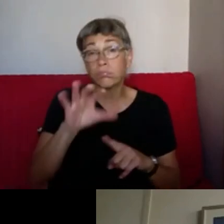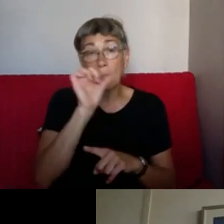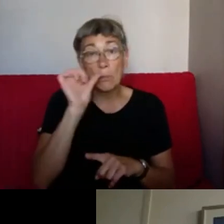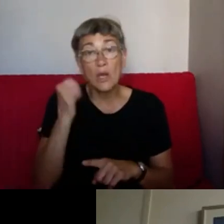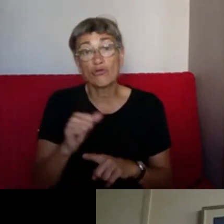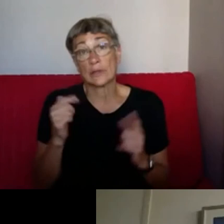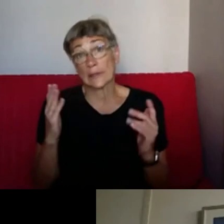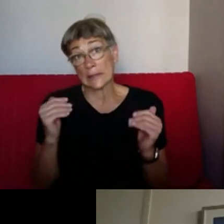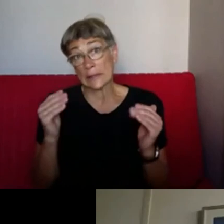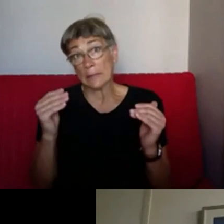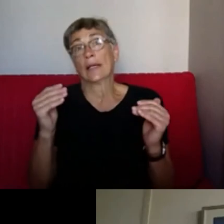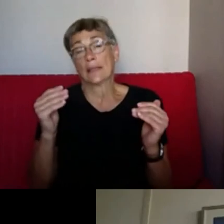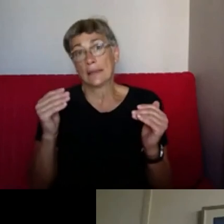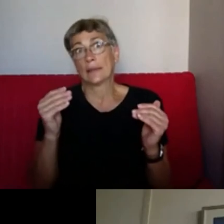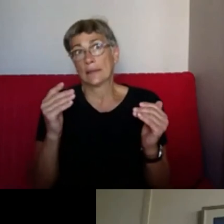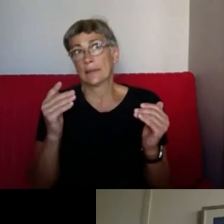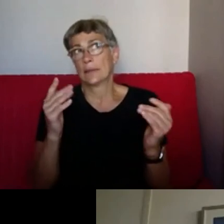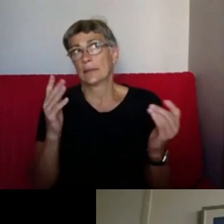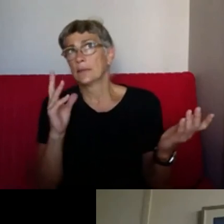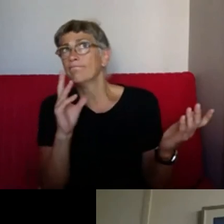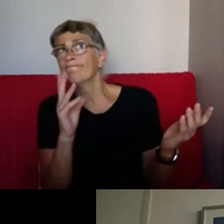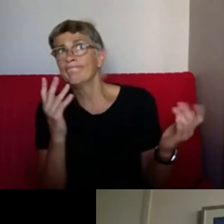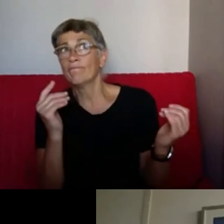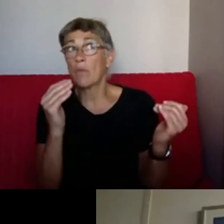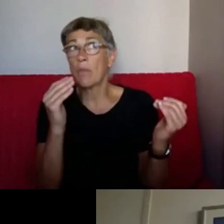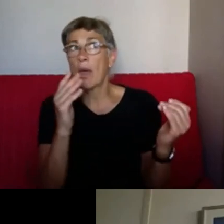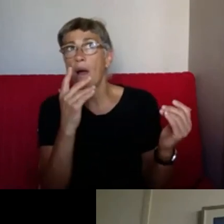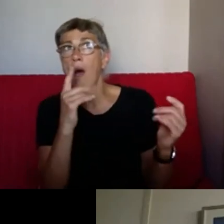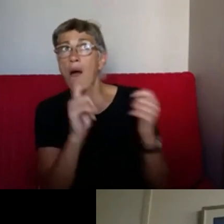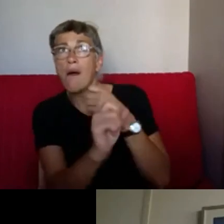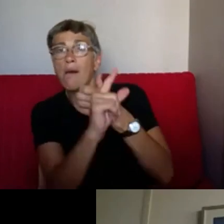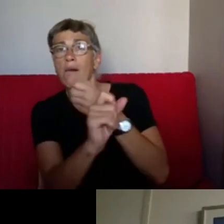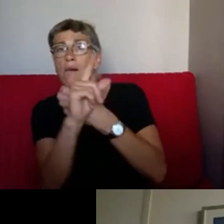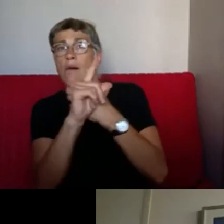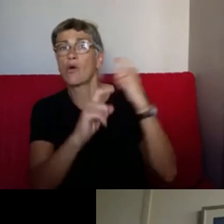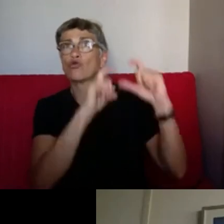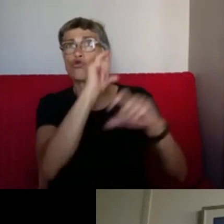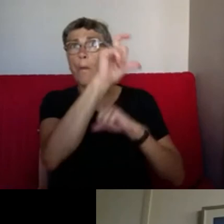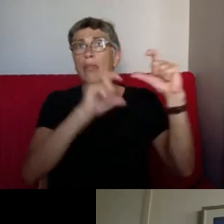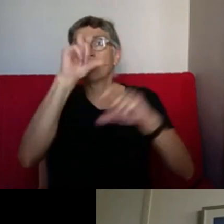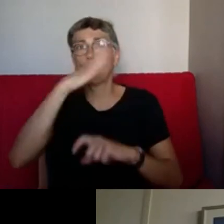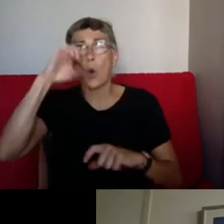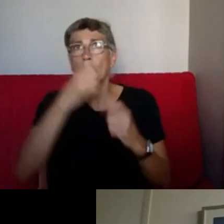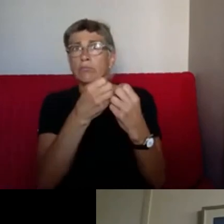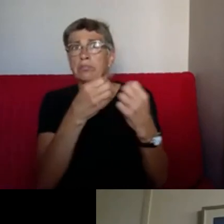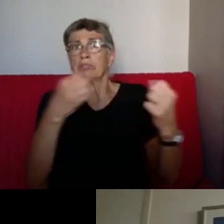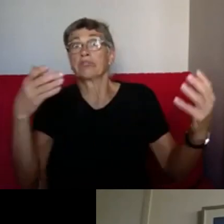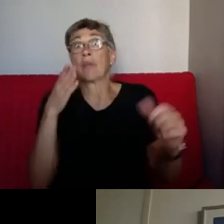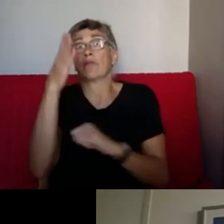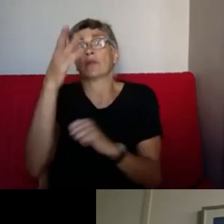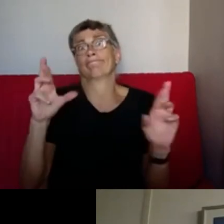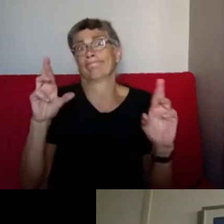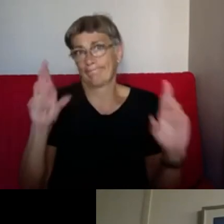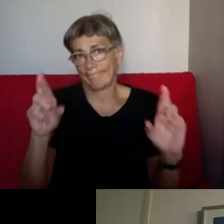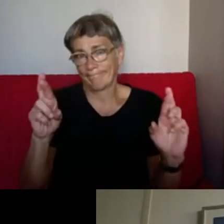We are a bit late, but we try to keep in time as much as possible. We have some questions at the end of this roundtable.